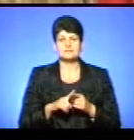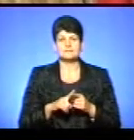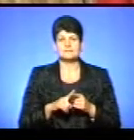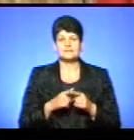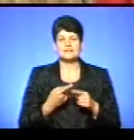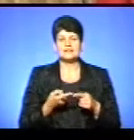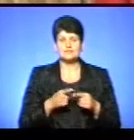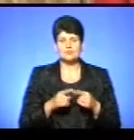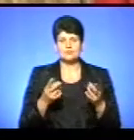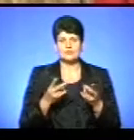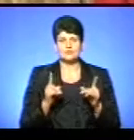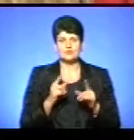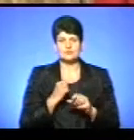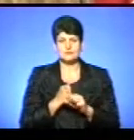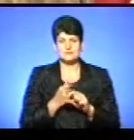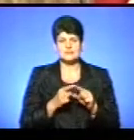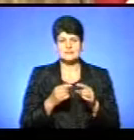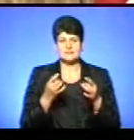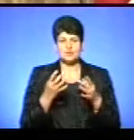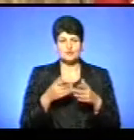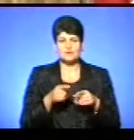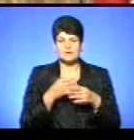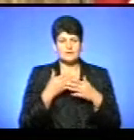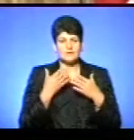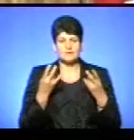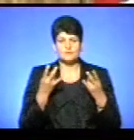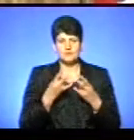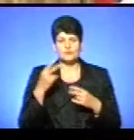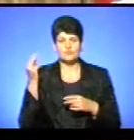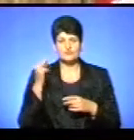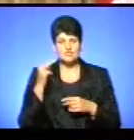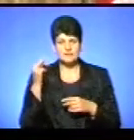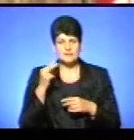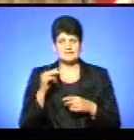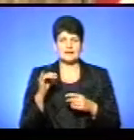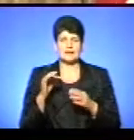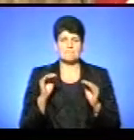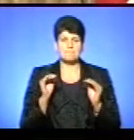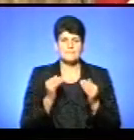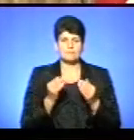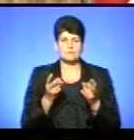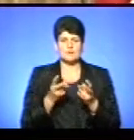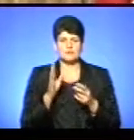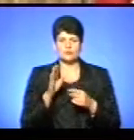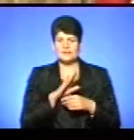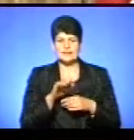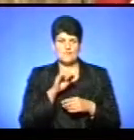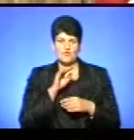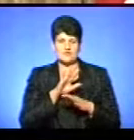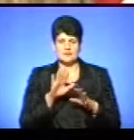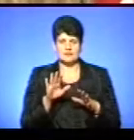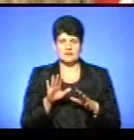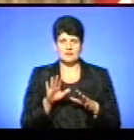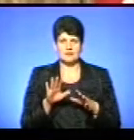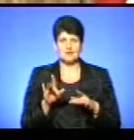Для цього потрібно щось робити, це просто так не дається. І потрібно вчитися, і, ну, як мінімум бути не професіоналом, але хоча